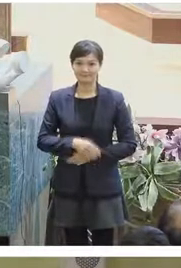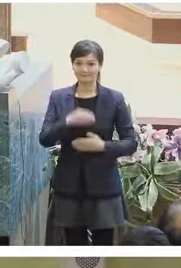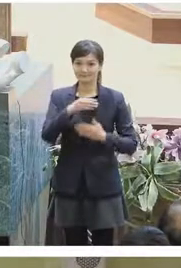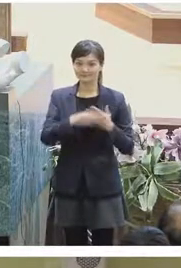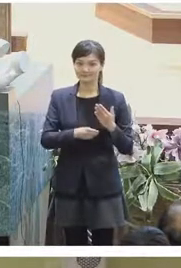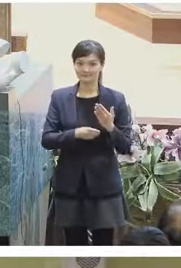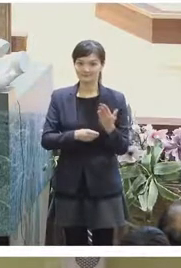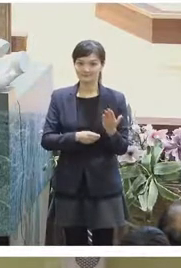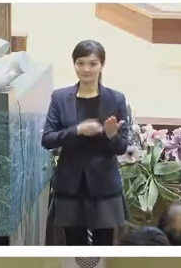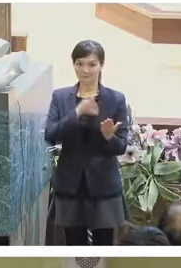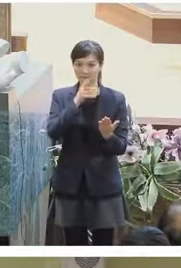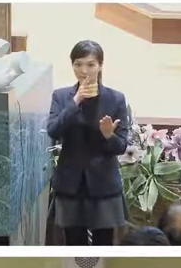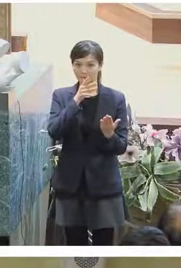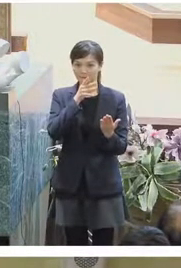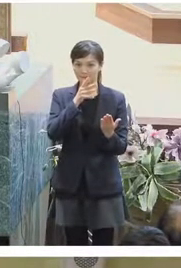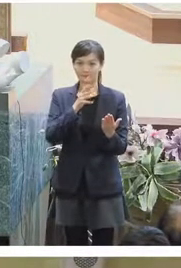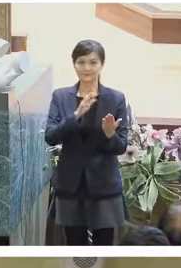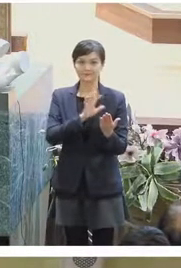文。